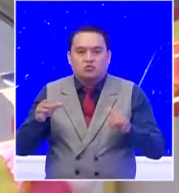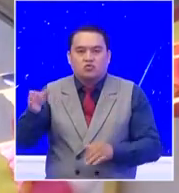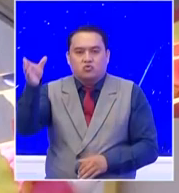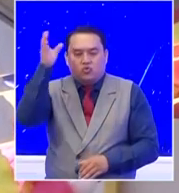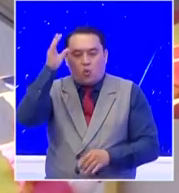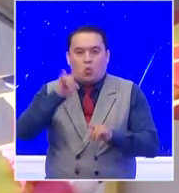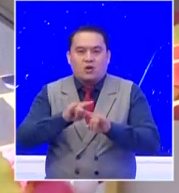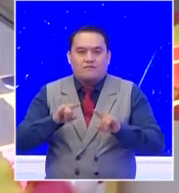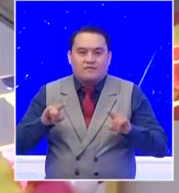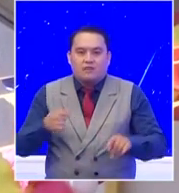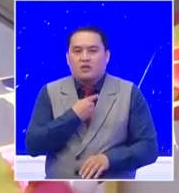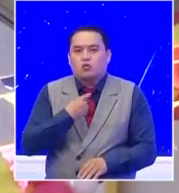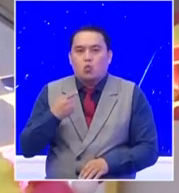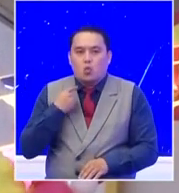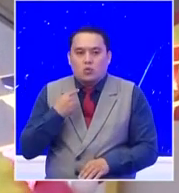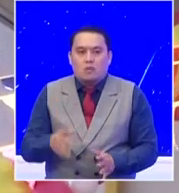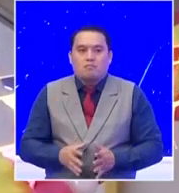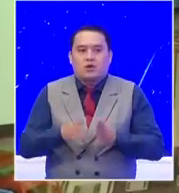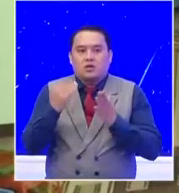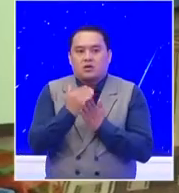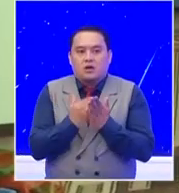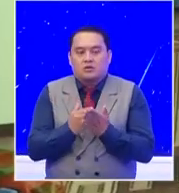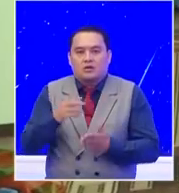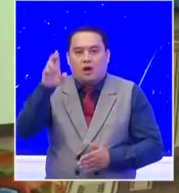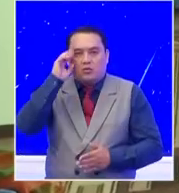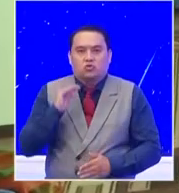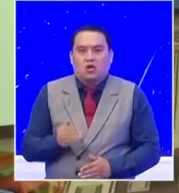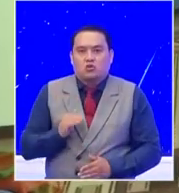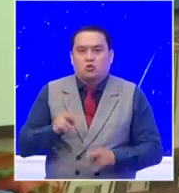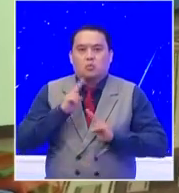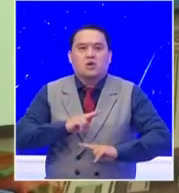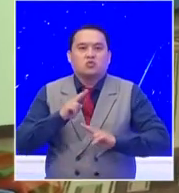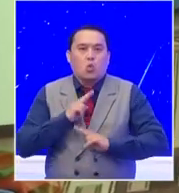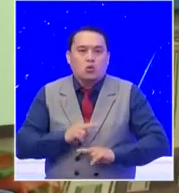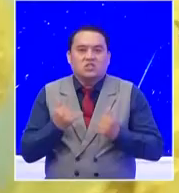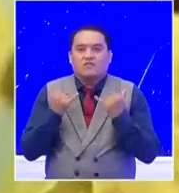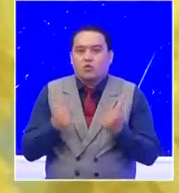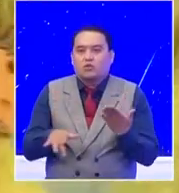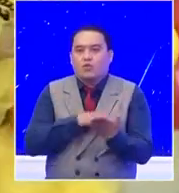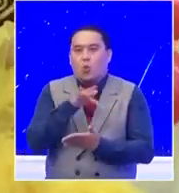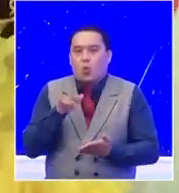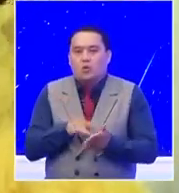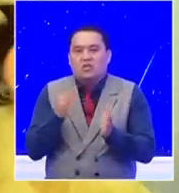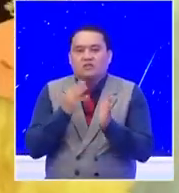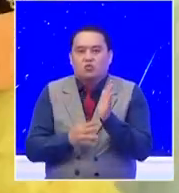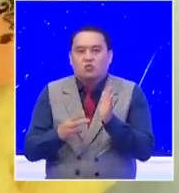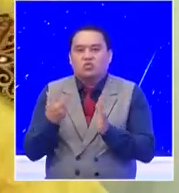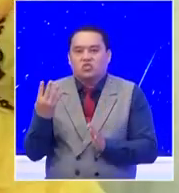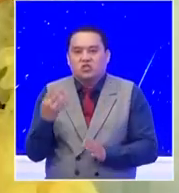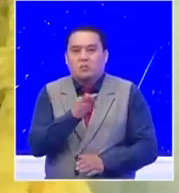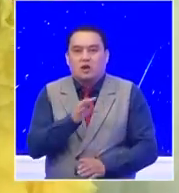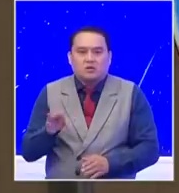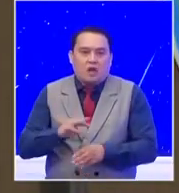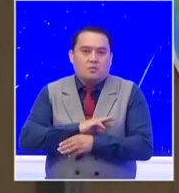и воспитании маленьких талдыкурганцев сыграла программа развития государственно-частного партнерства. И сегодня в городе уже 94%